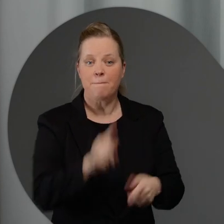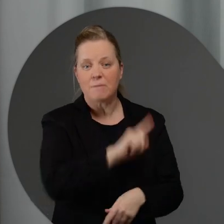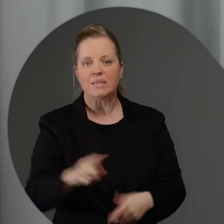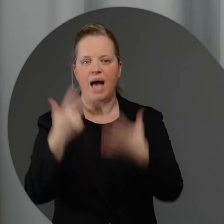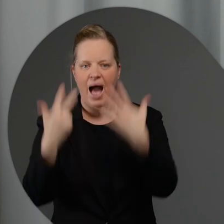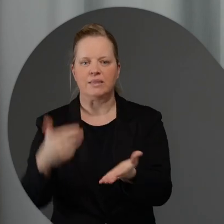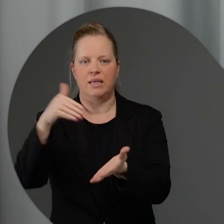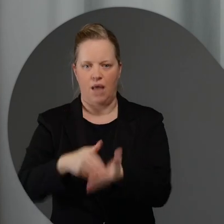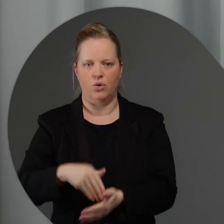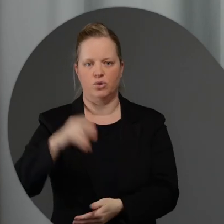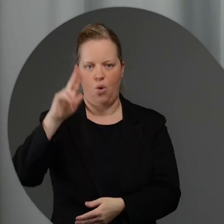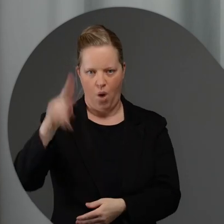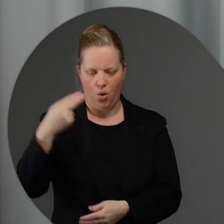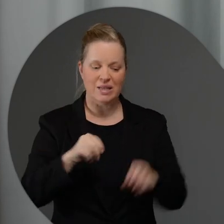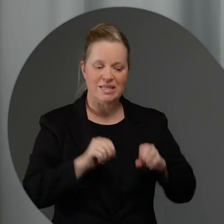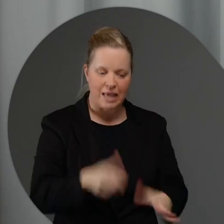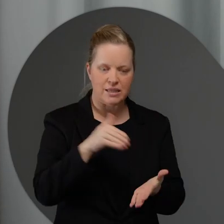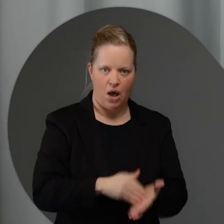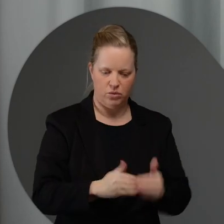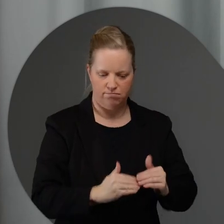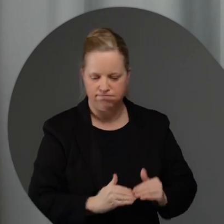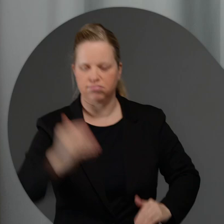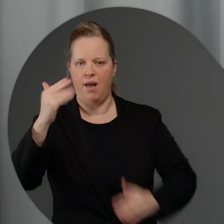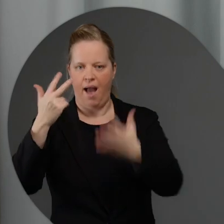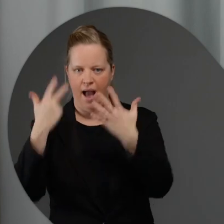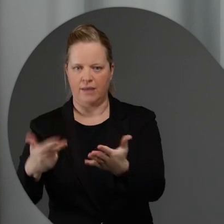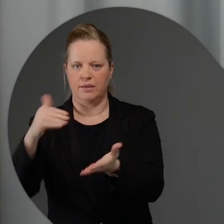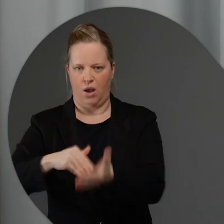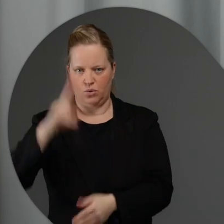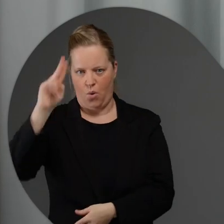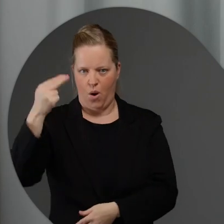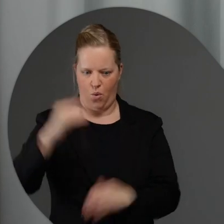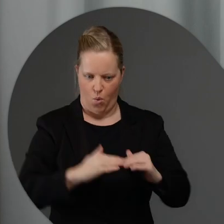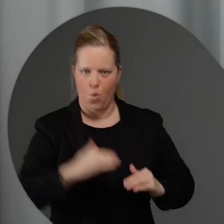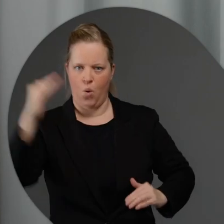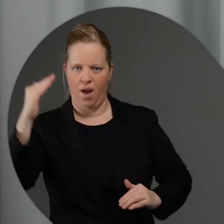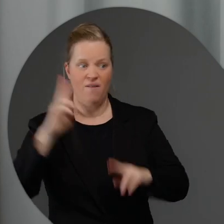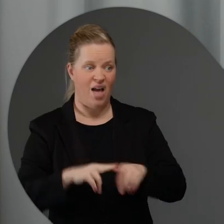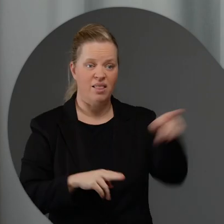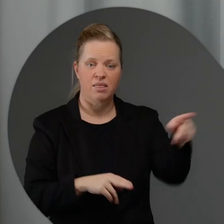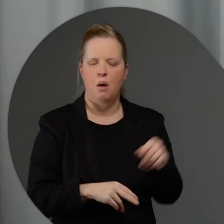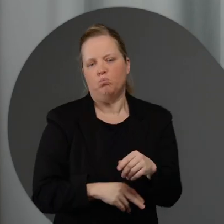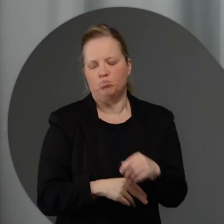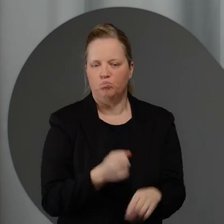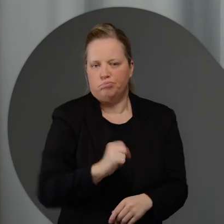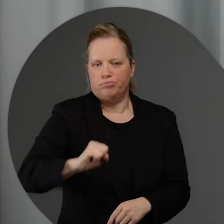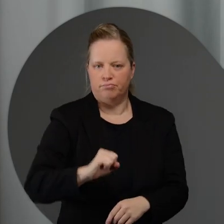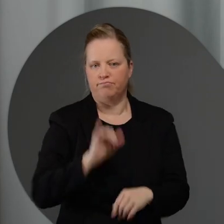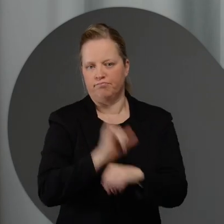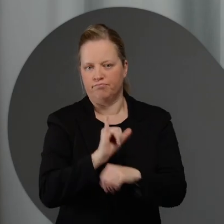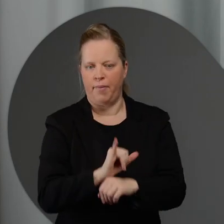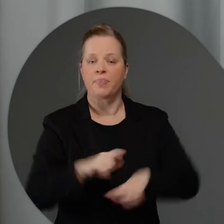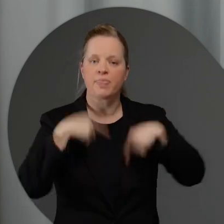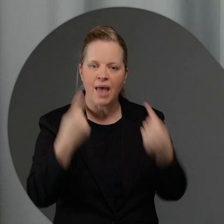Ja. Bis zu 80.000 Euro, fängt bei 16.000 Euro an, bis zu 80.000 Euro. Und wenn das auch ignoriert wird,